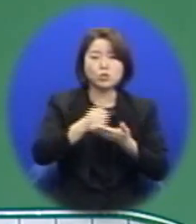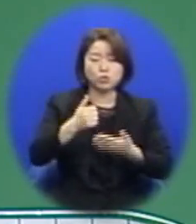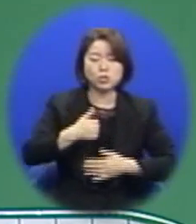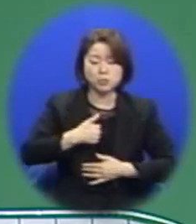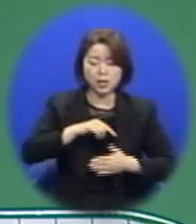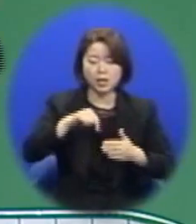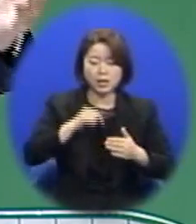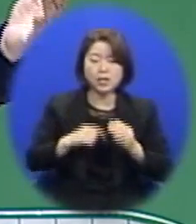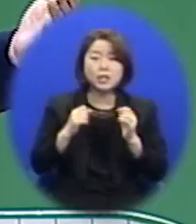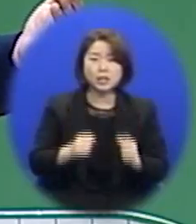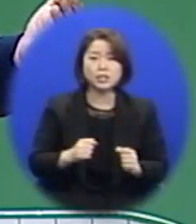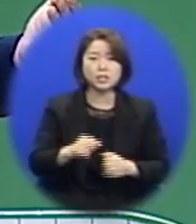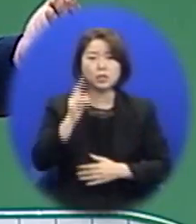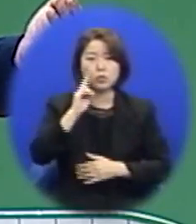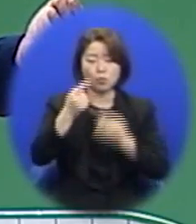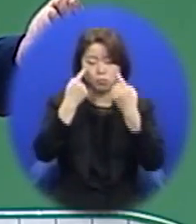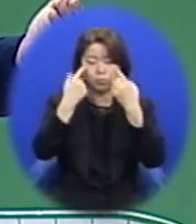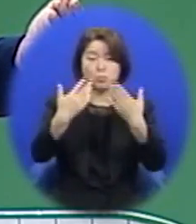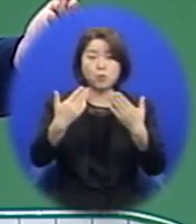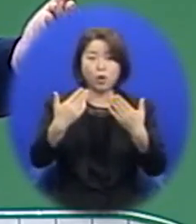계신 것이 너무 분명해요.